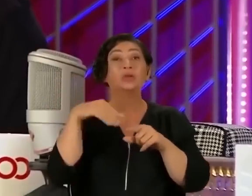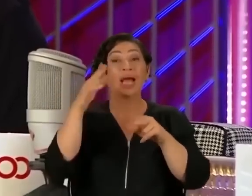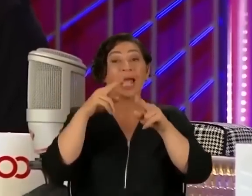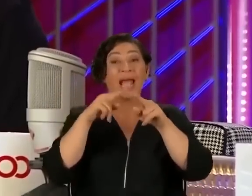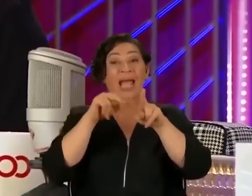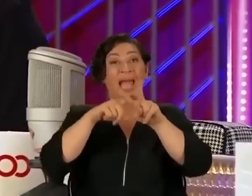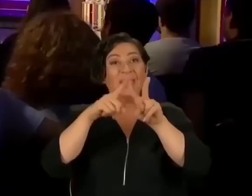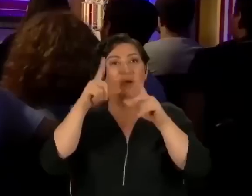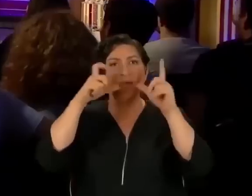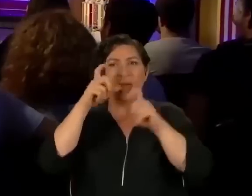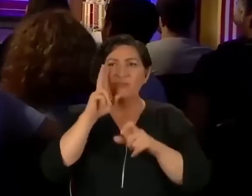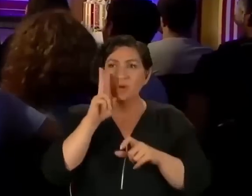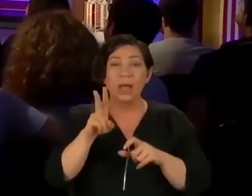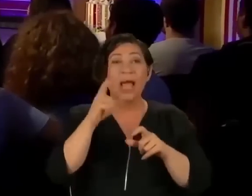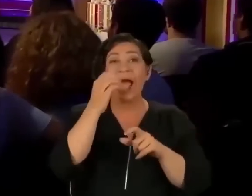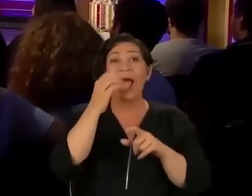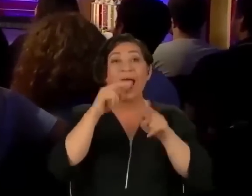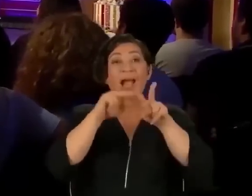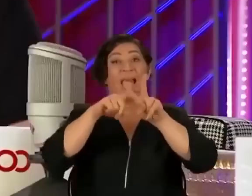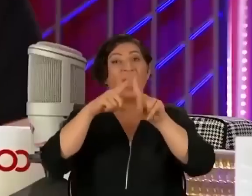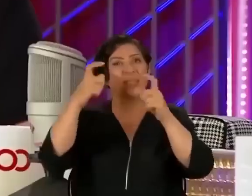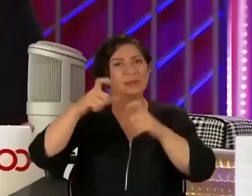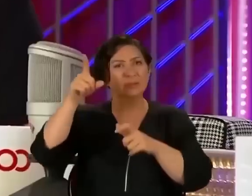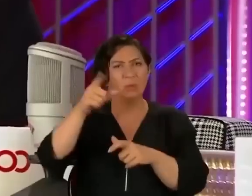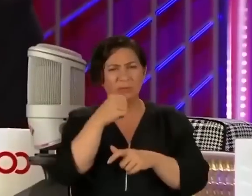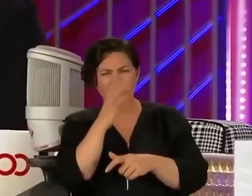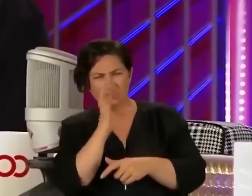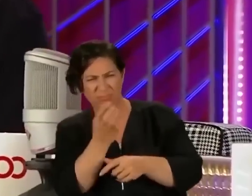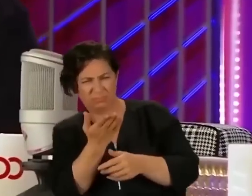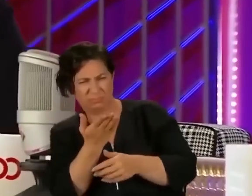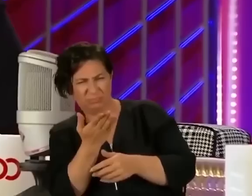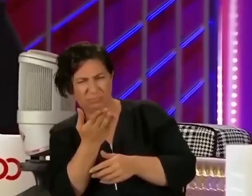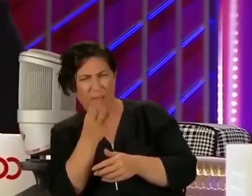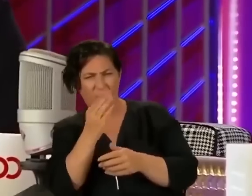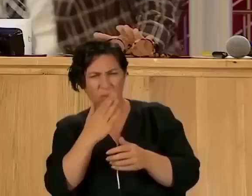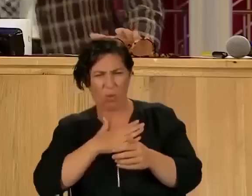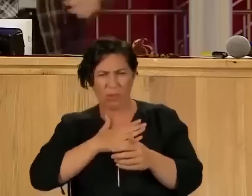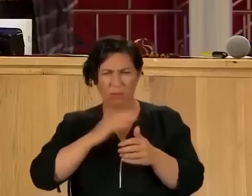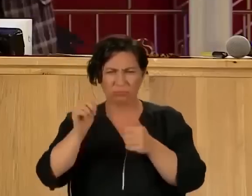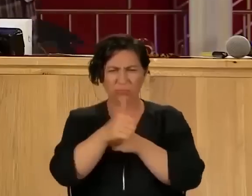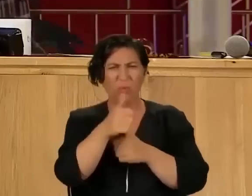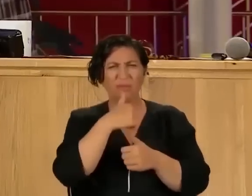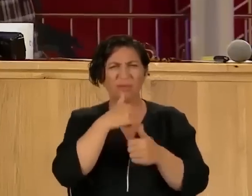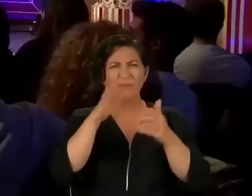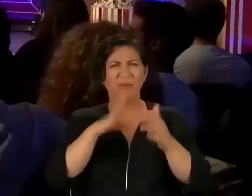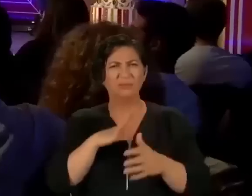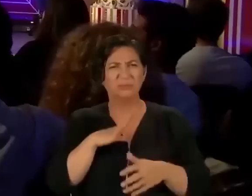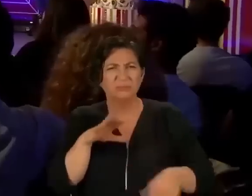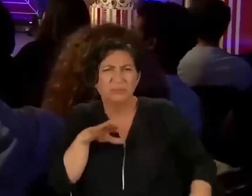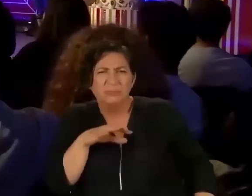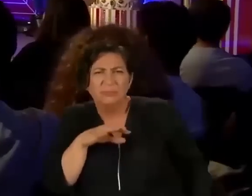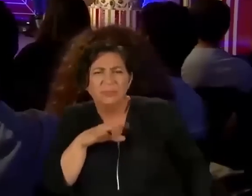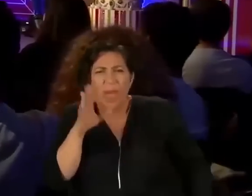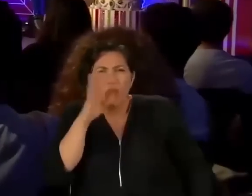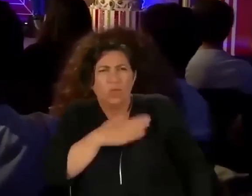Kan'daki fotoğraflarını gördüm. Kan'da dedim ki bu adam kim? Yani bir en öne koydukları bir adam var böyle. Ya, evet. Yani